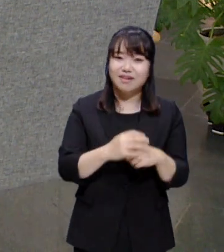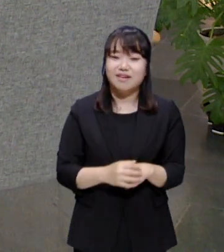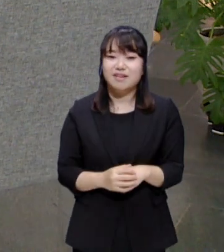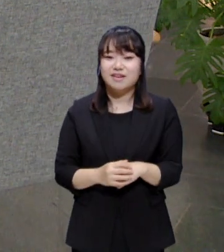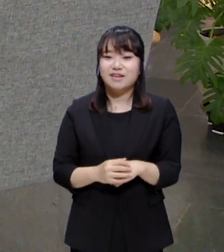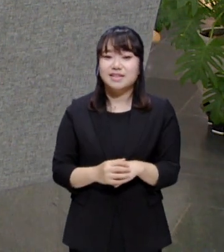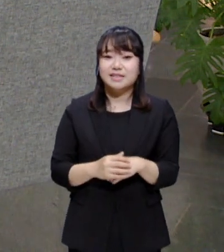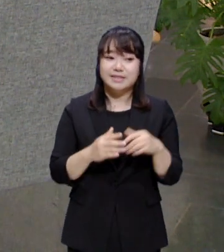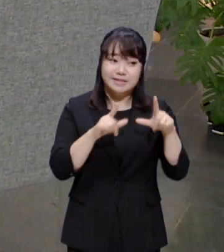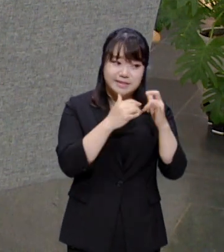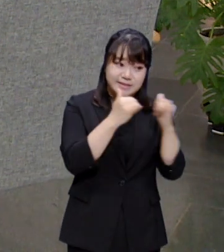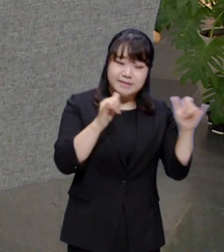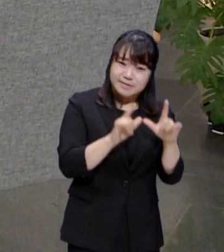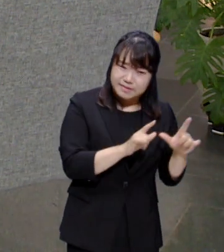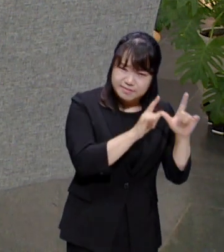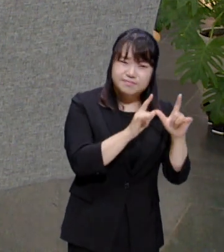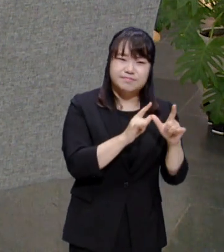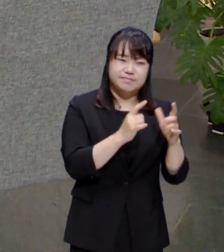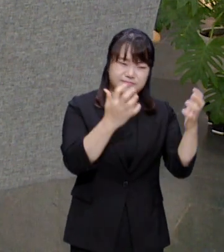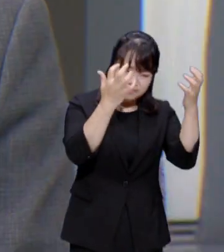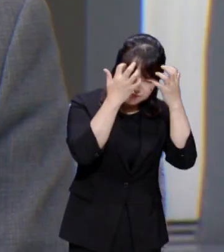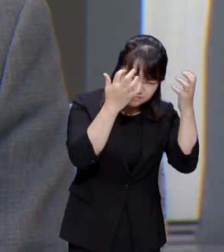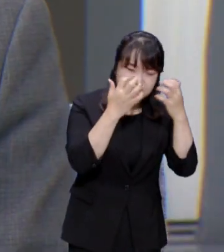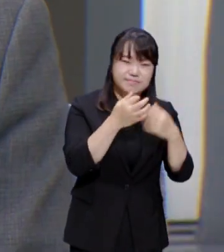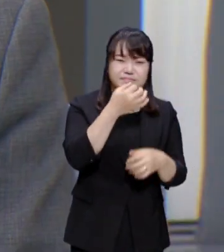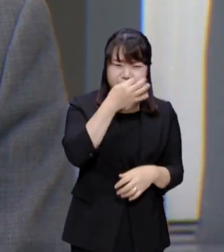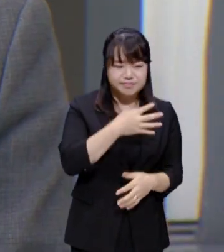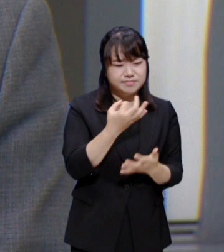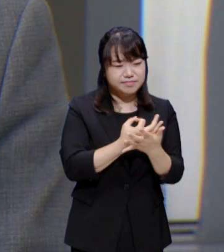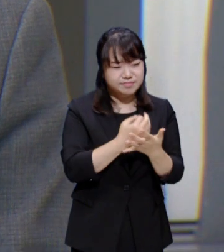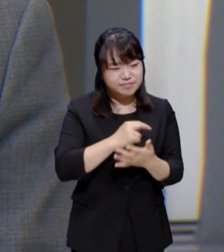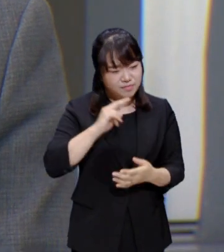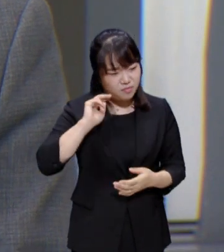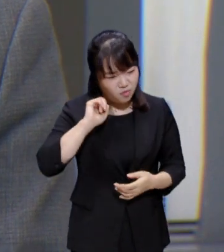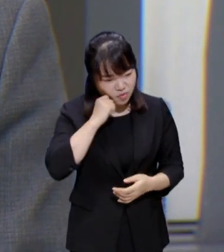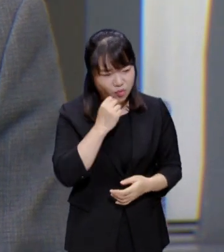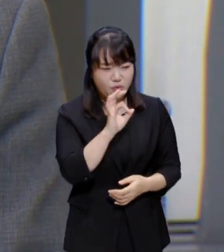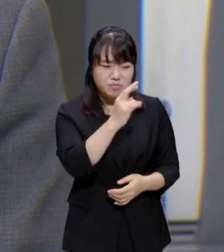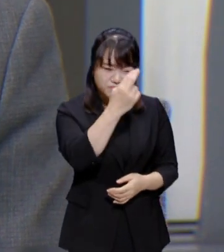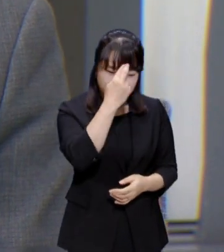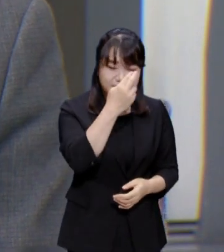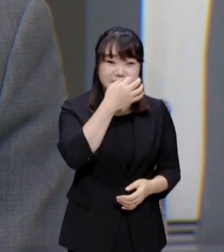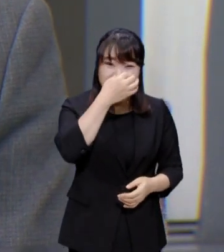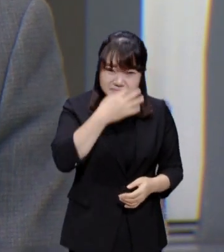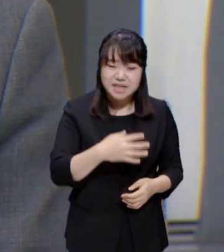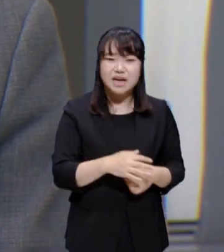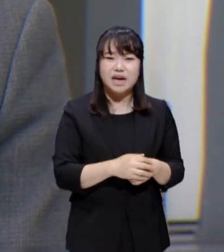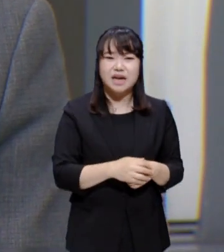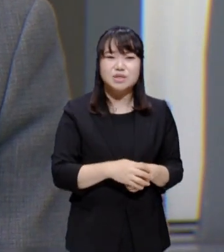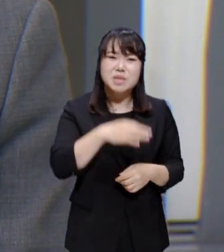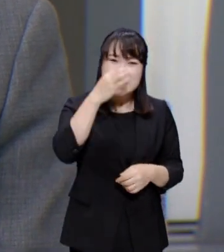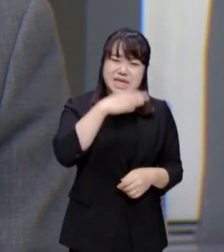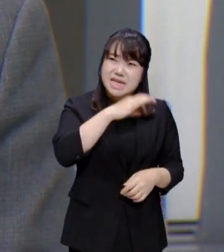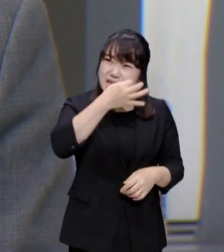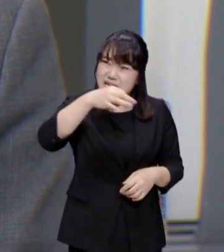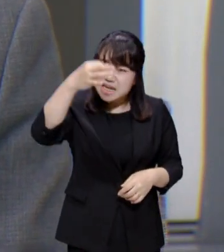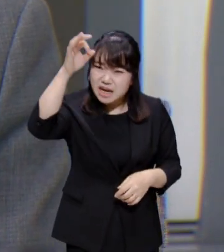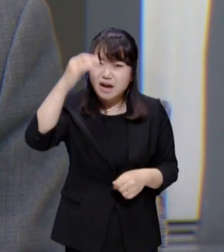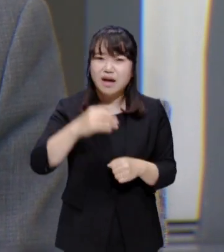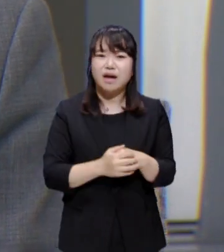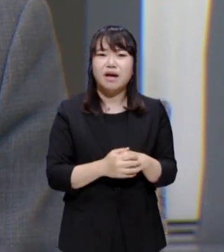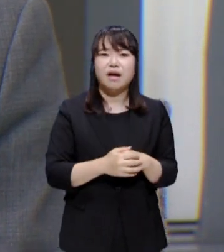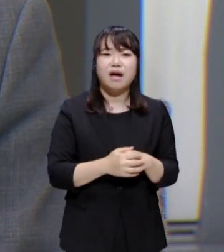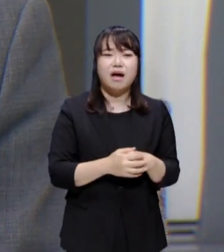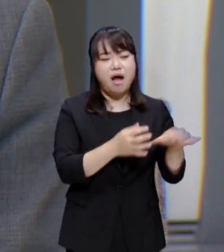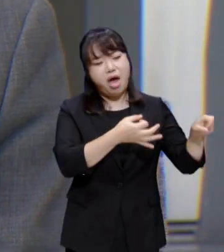우리 서민들은 뭐 가난의 대물림, 경제적으로 봤을 때도 고금리, 고환율,